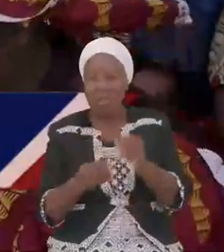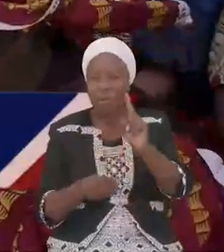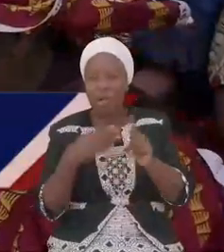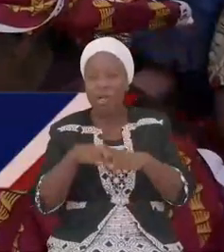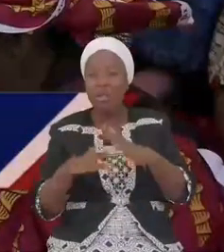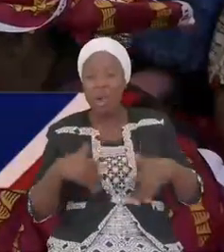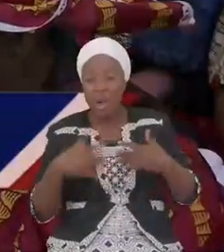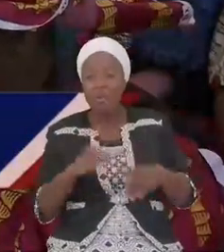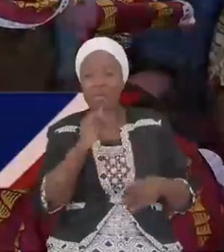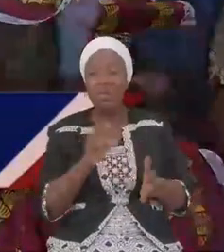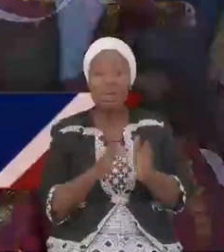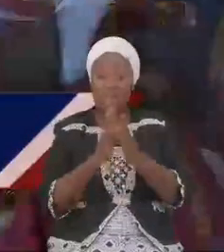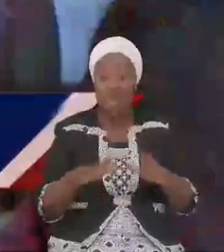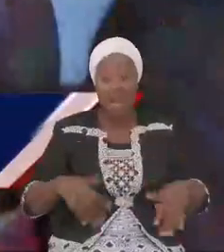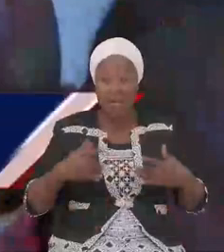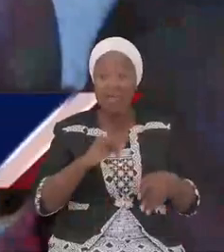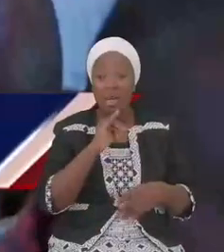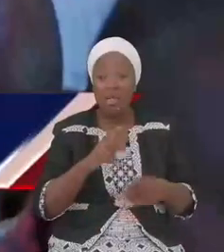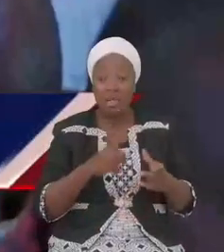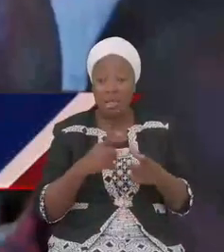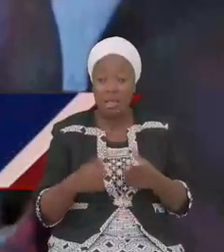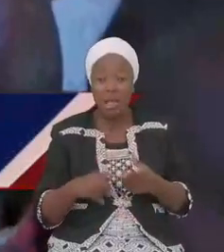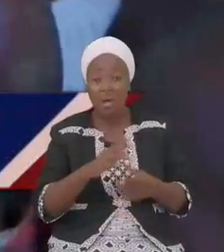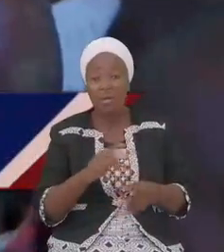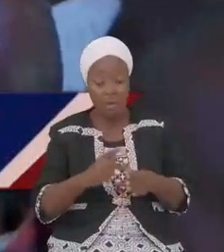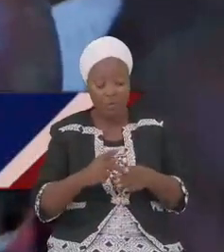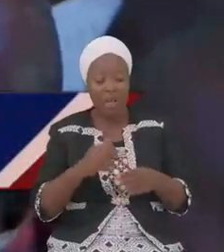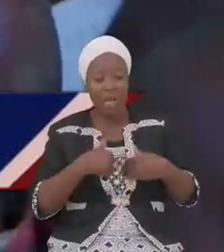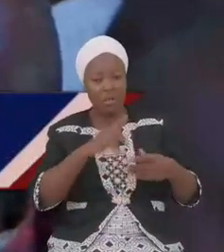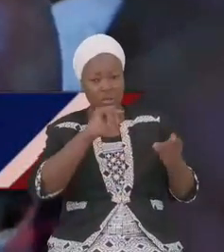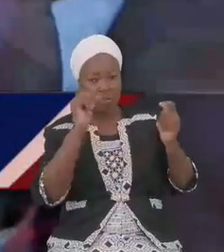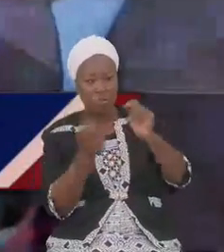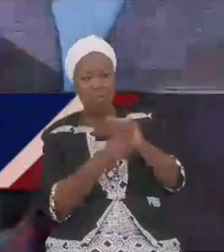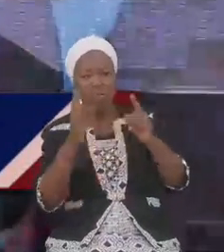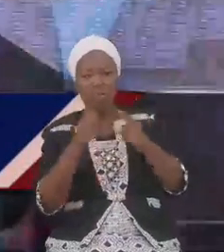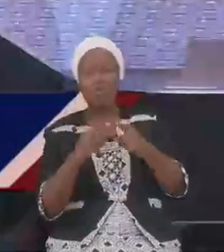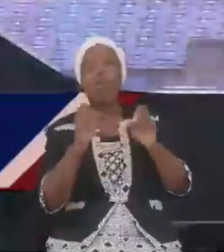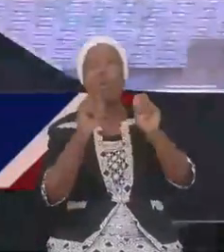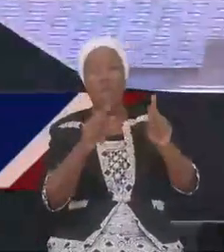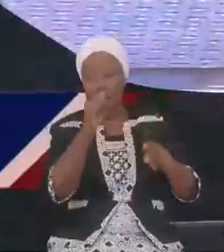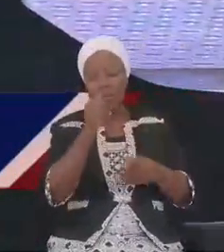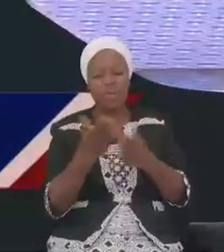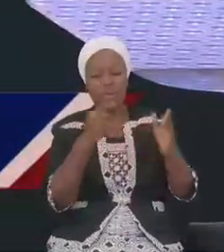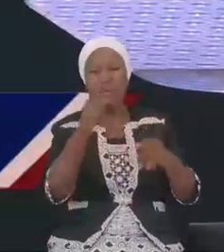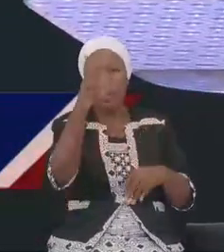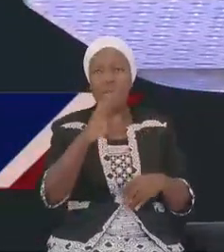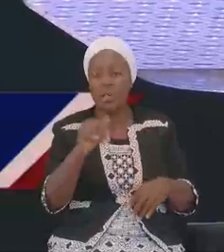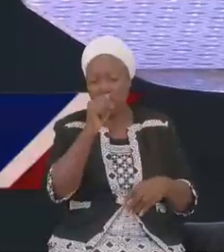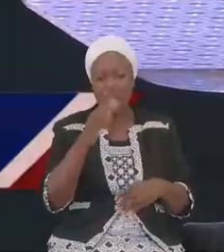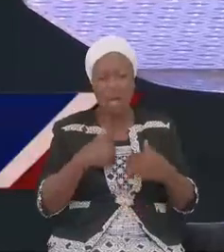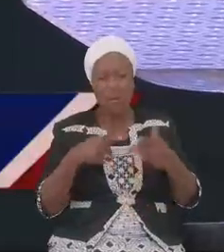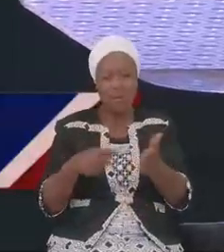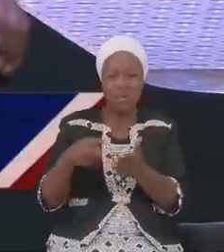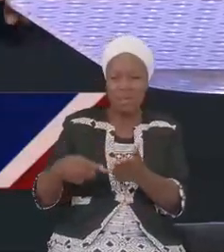terrestres, si cela est le numéro un. Si ton christianisme, ta profession, est que je sers Dieu, comme je sers Dieu, je dois avoir ceci, je dois avoir